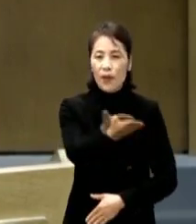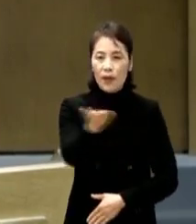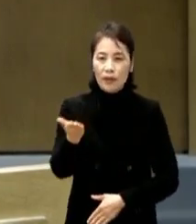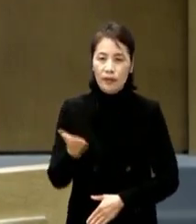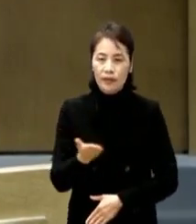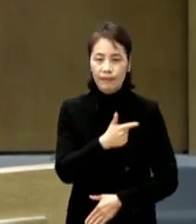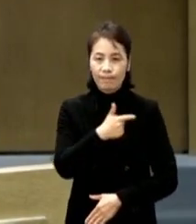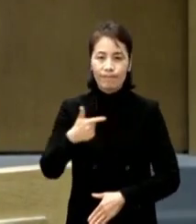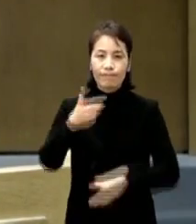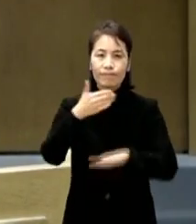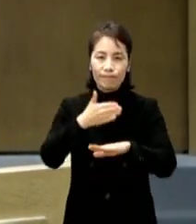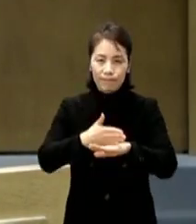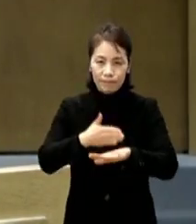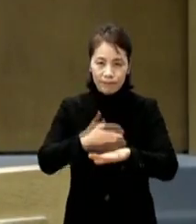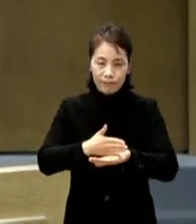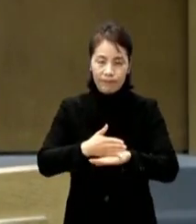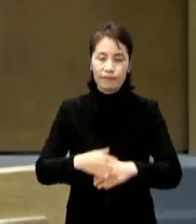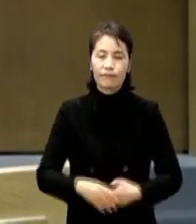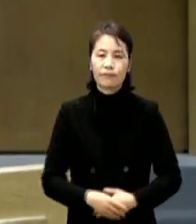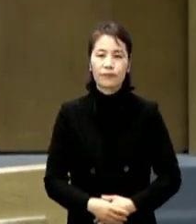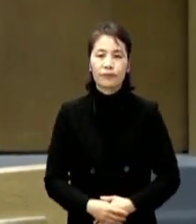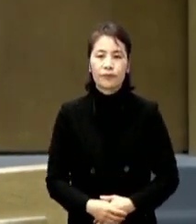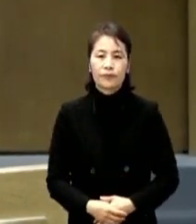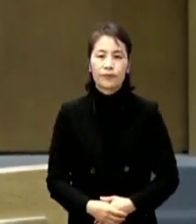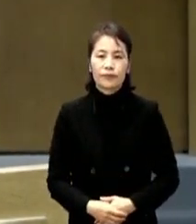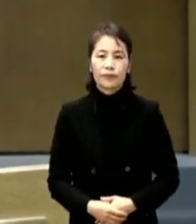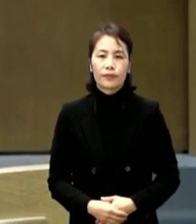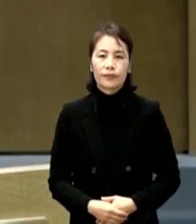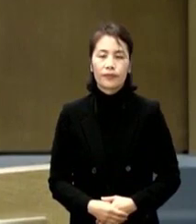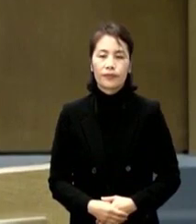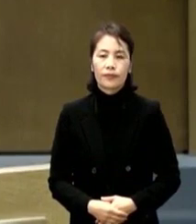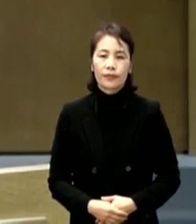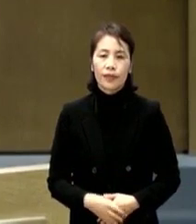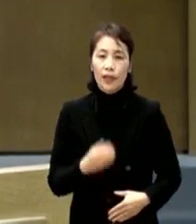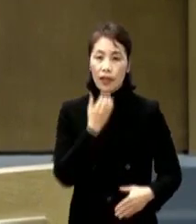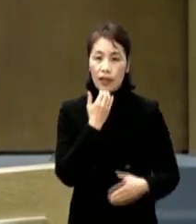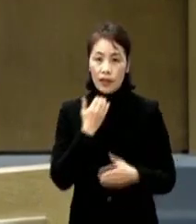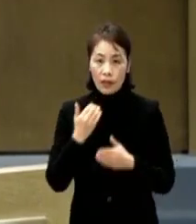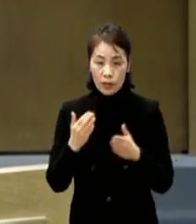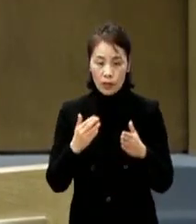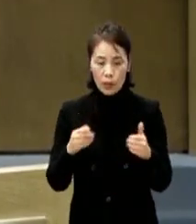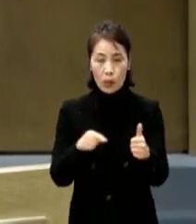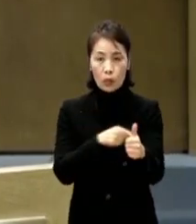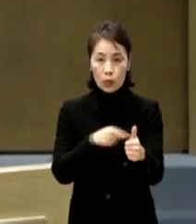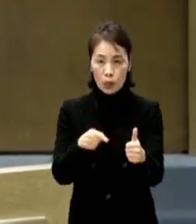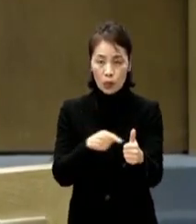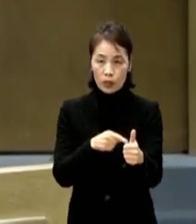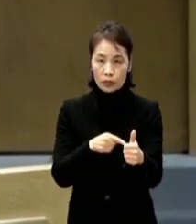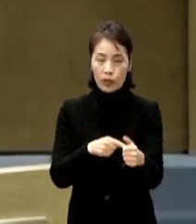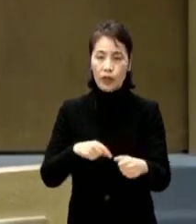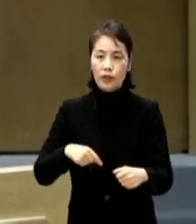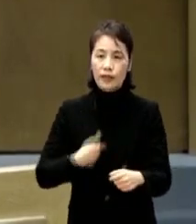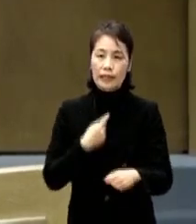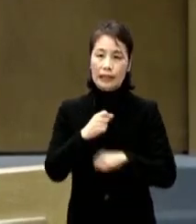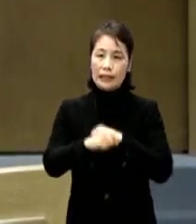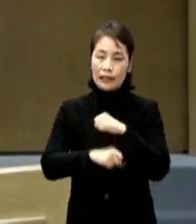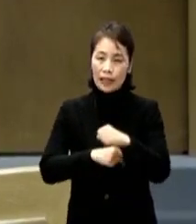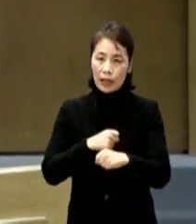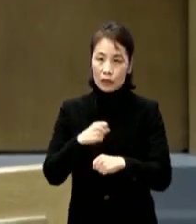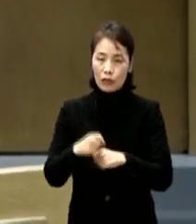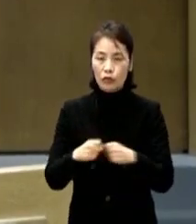한번 깊은 감사를 드립니다. 우리 경기 교육은 자율, 균형, 미래를 정책의 기조로